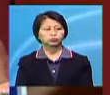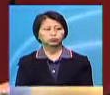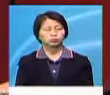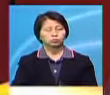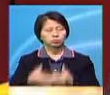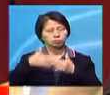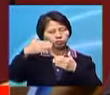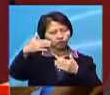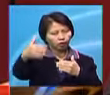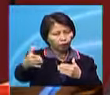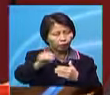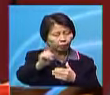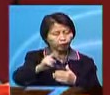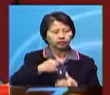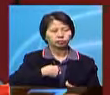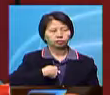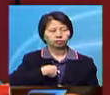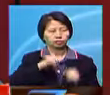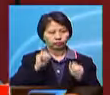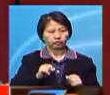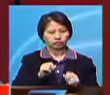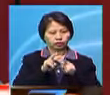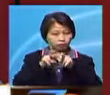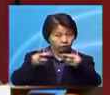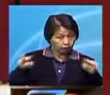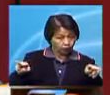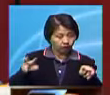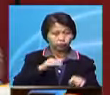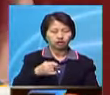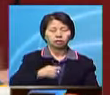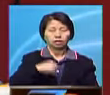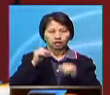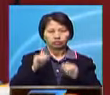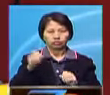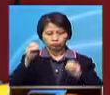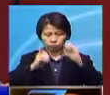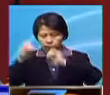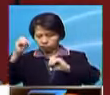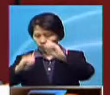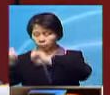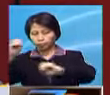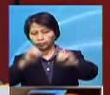Sejauh mana yang saya dapat lihat dan saya dapat memantau,